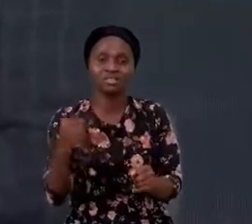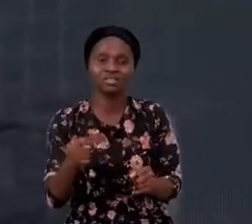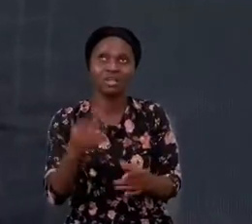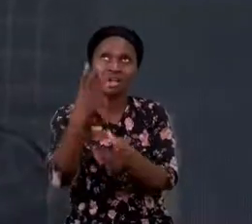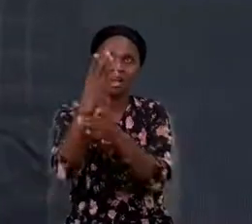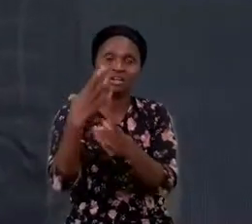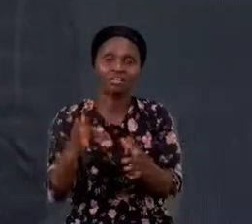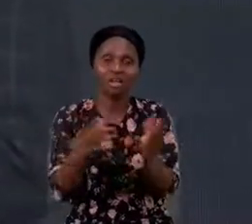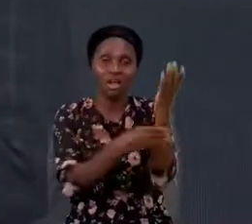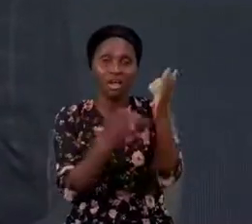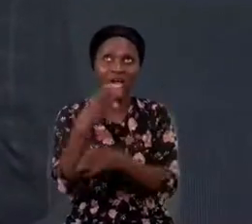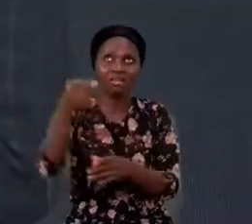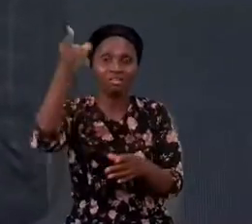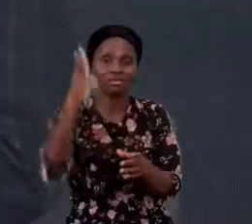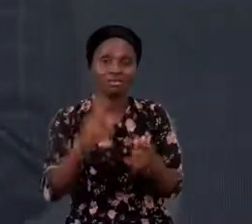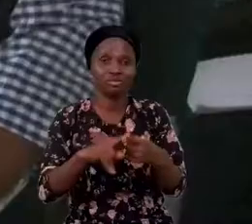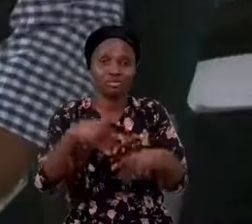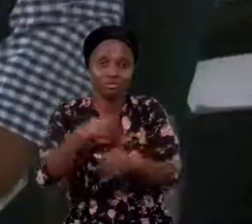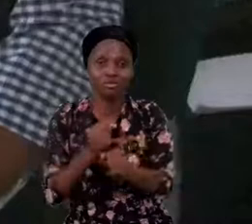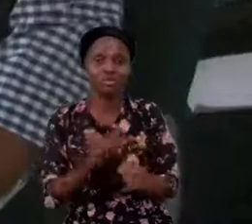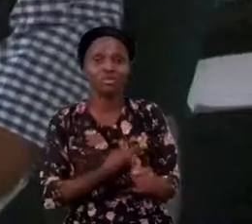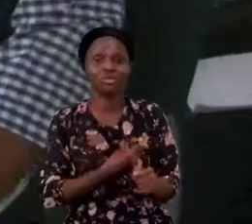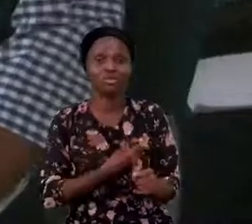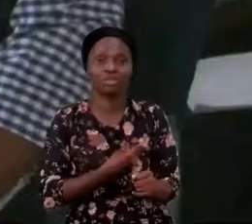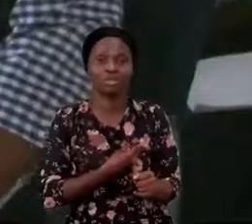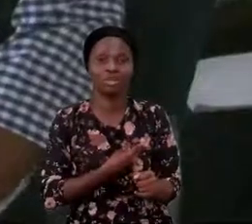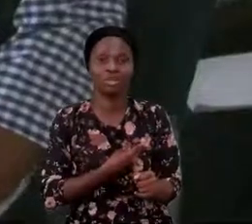devient une créature tout à fait nouvelle. Amen.